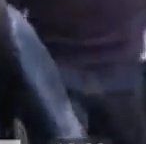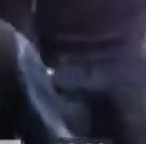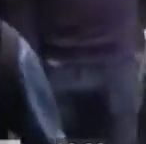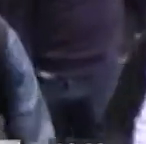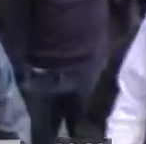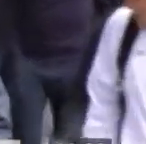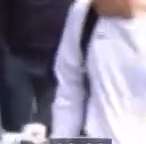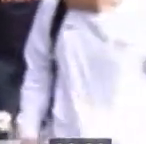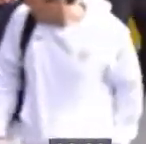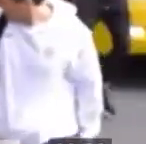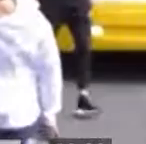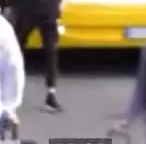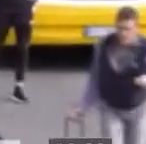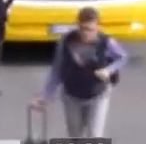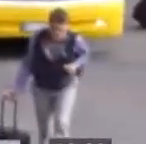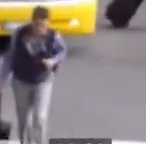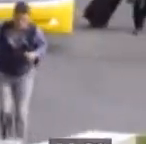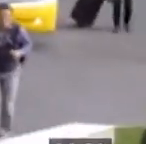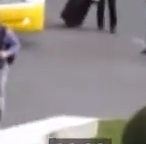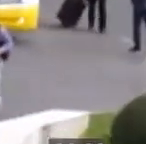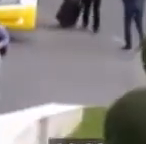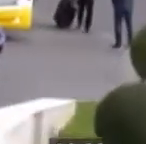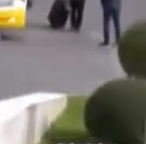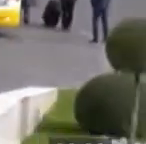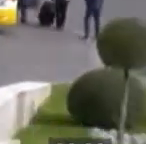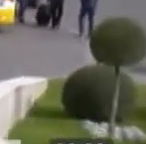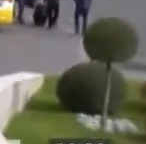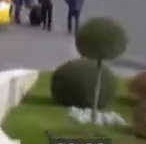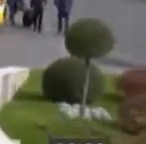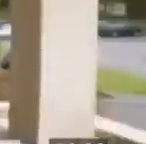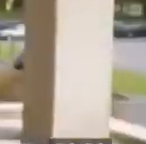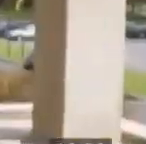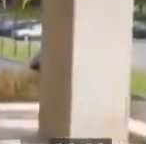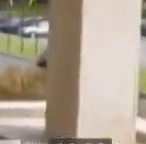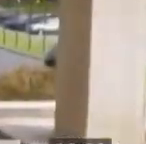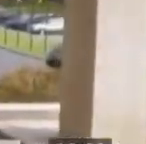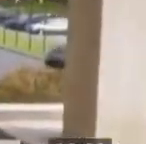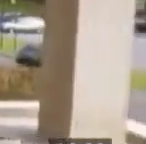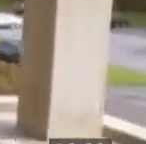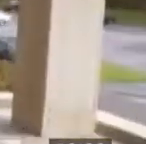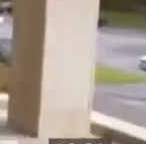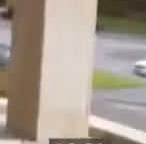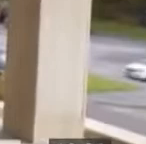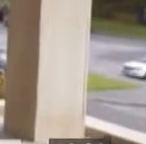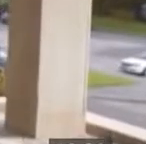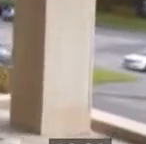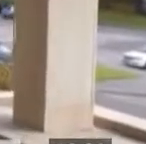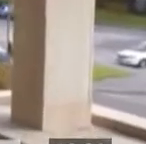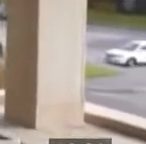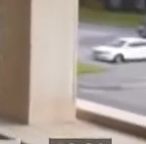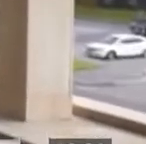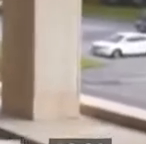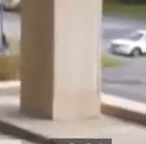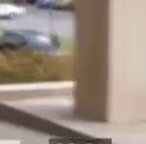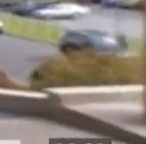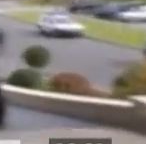головної команди країни ближче до вечора. Сьогодні синьо-жовті проведуть перші заняття. Спочатку команда матиме фітнес-тренування в